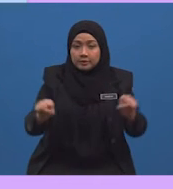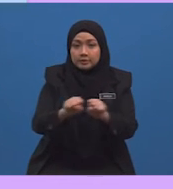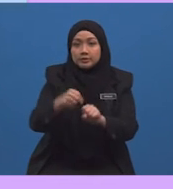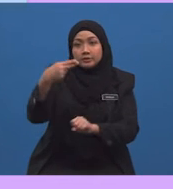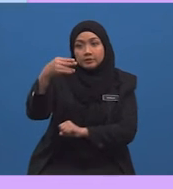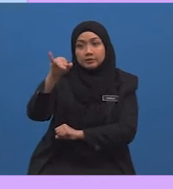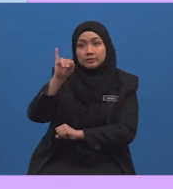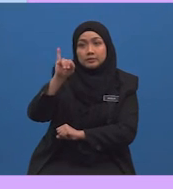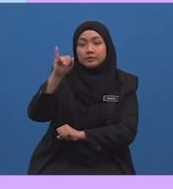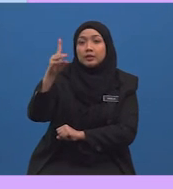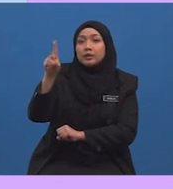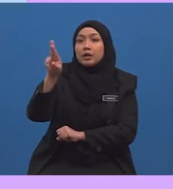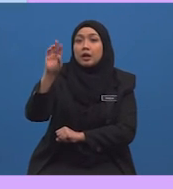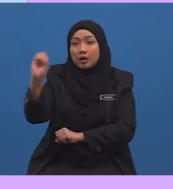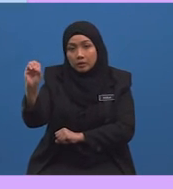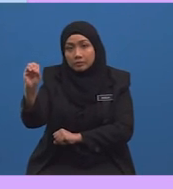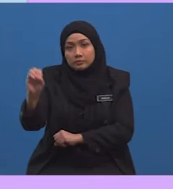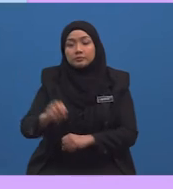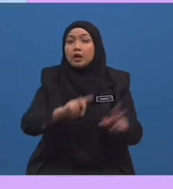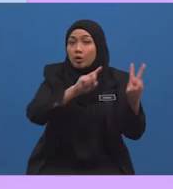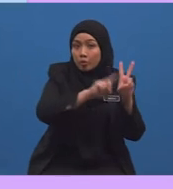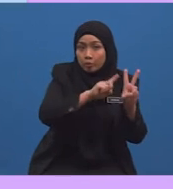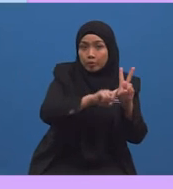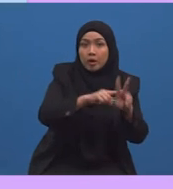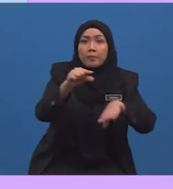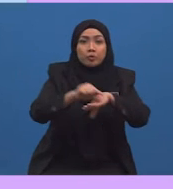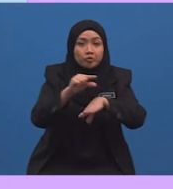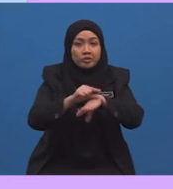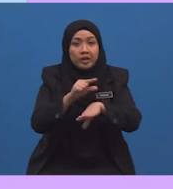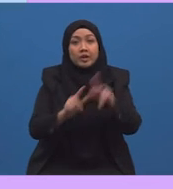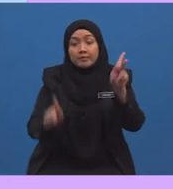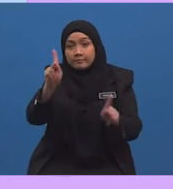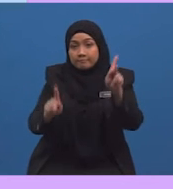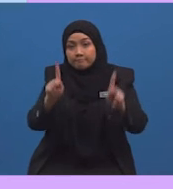lain-lain lagi. Langkah kedua, menggunakan kenderaan awan.